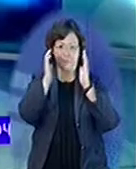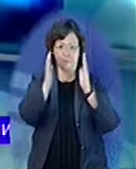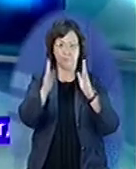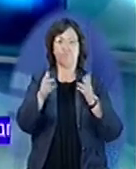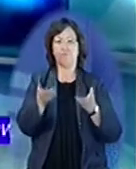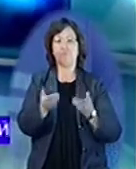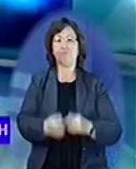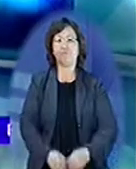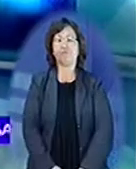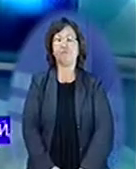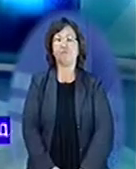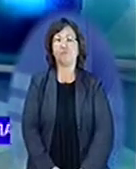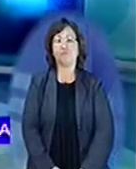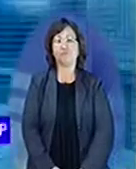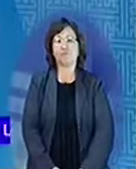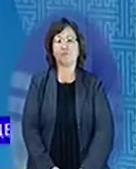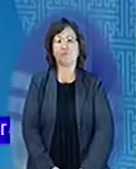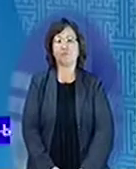нэвтрүүлэх чимгээ авах болно.